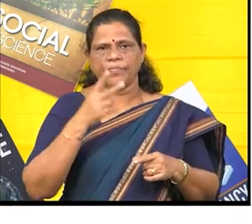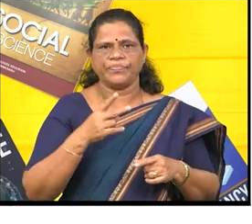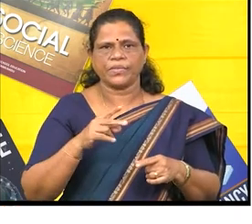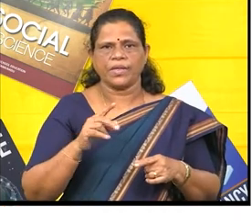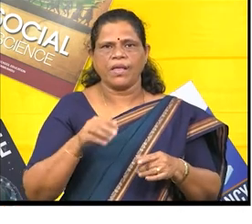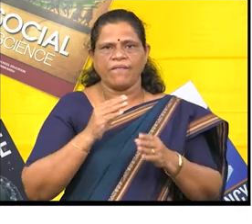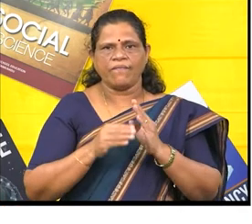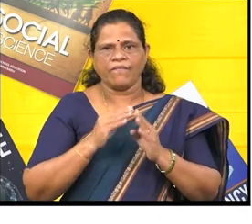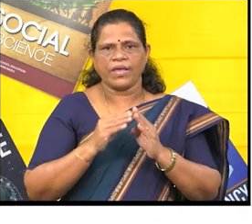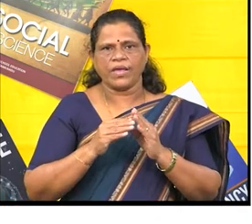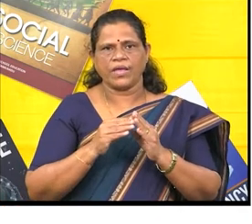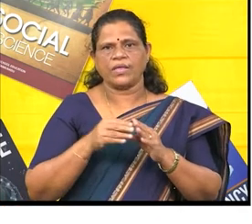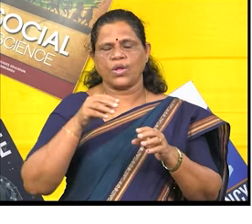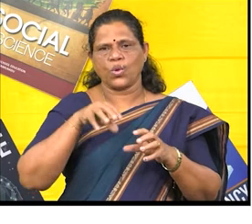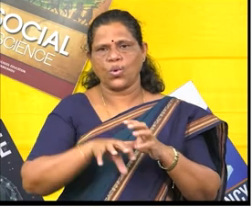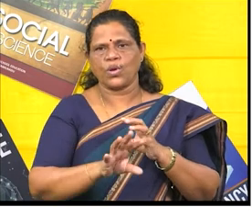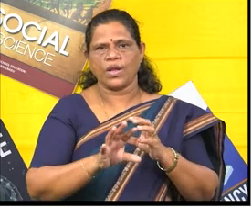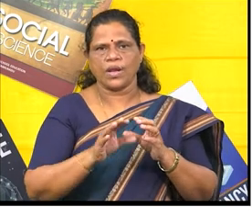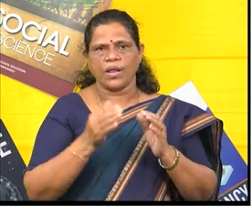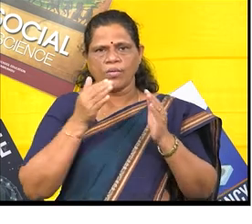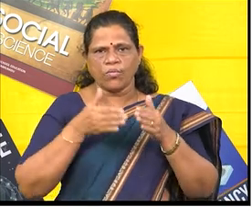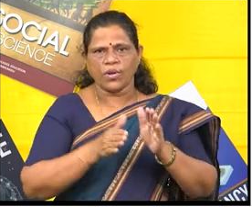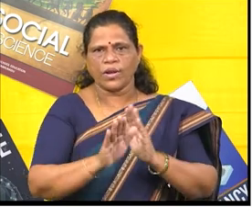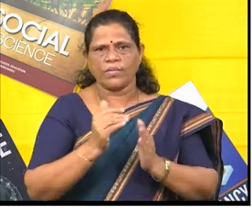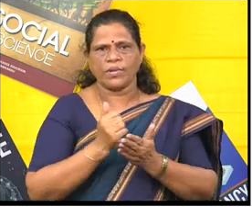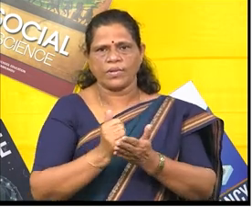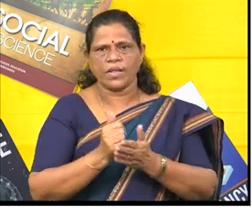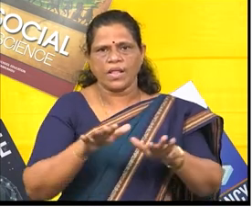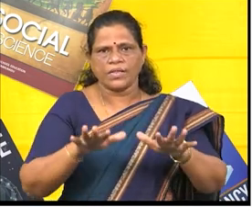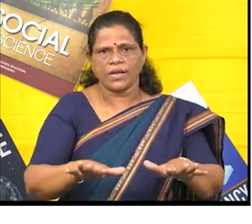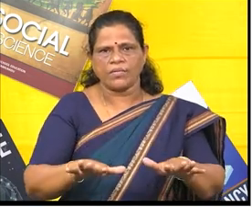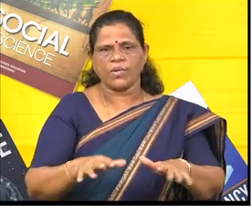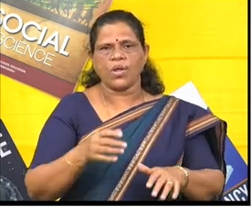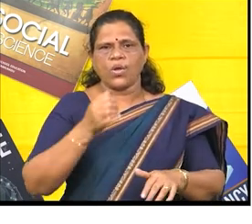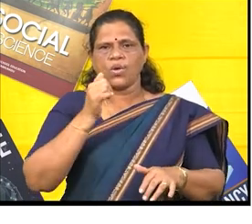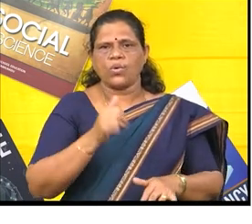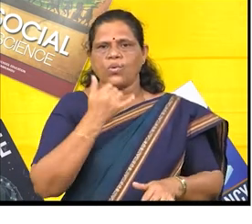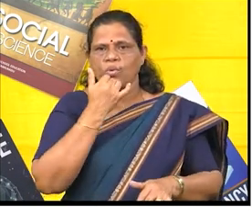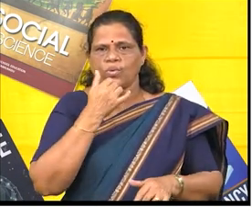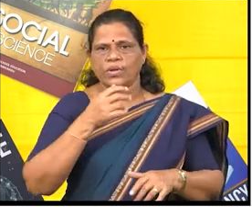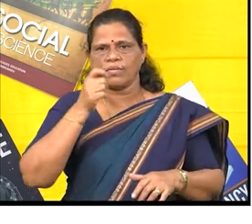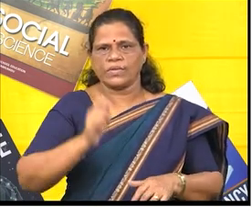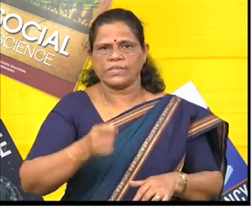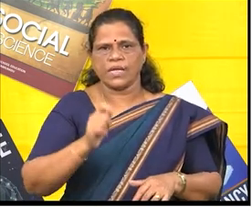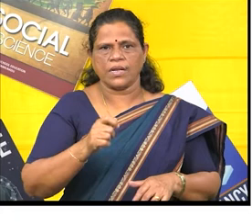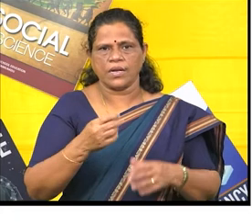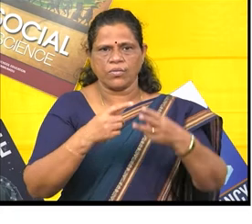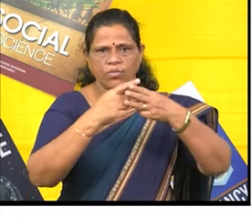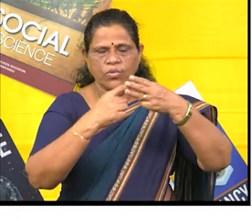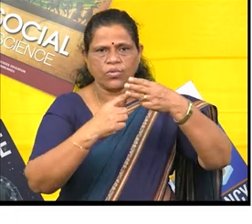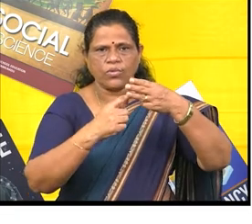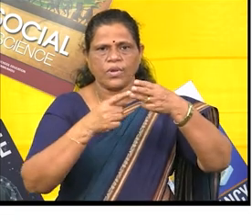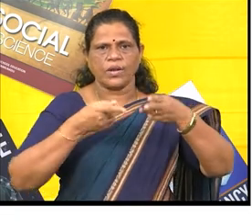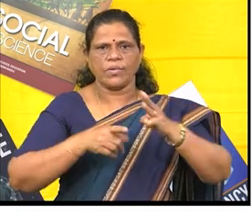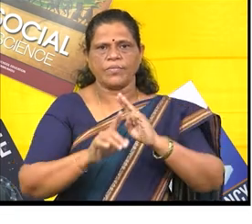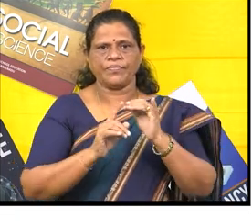போகிறோம். வேதியியல் கொள்கைகள் மற்றும் முறைகளை பயன்படுத்தக்கூடிய தடயவியல் வேதியியல் குற்ற விசாரணைக்கு ஒரு 3 வழிமுறைகளில் ஆய்வுகளில்